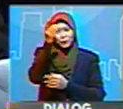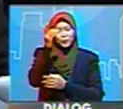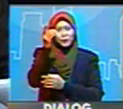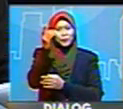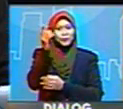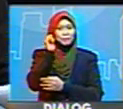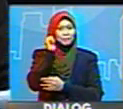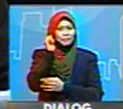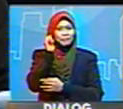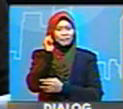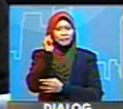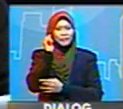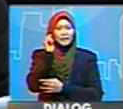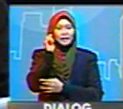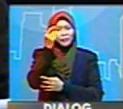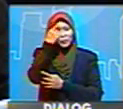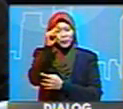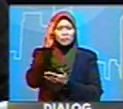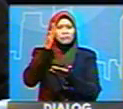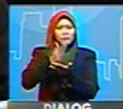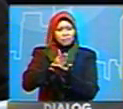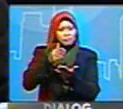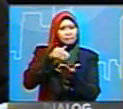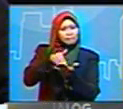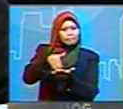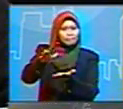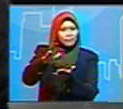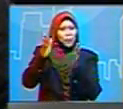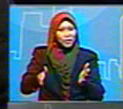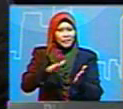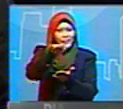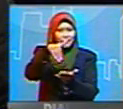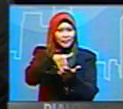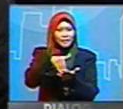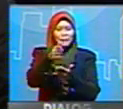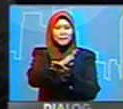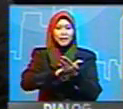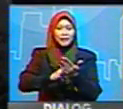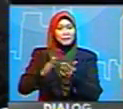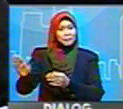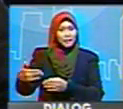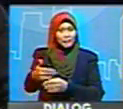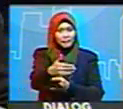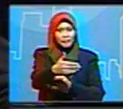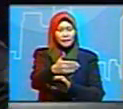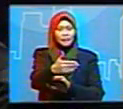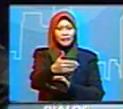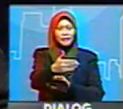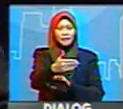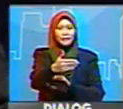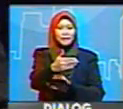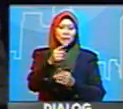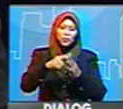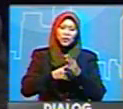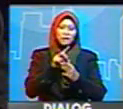ketika inisiatif jihad memerangi orang tengah dalam subsektor perikanan yang telah pun dilaksanakan pada